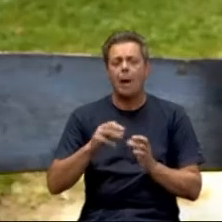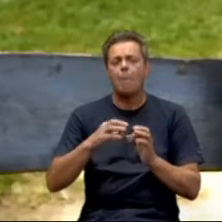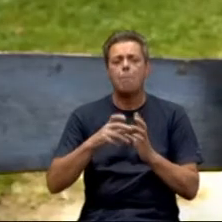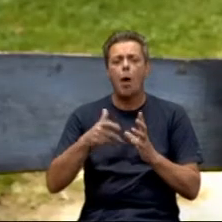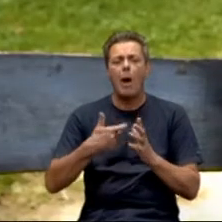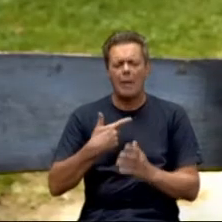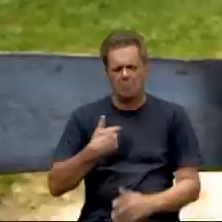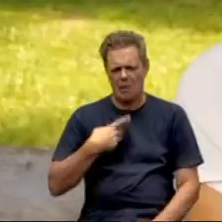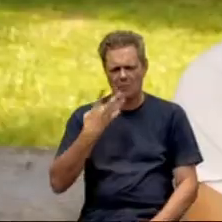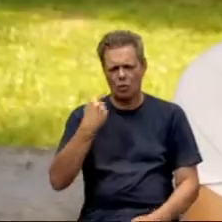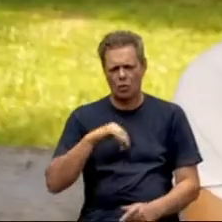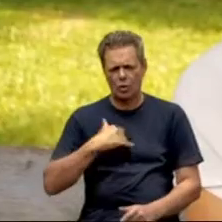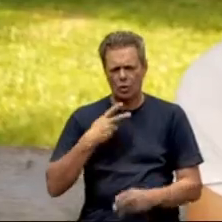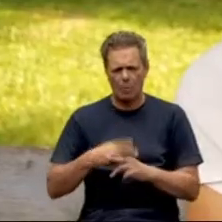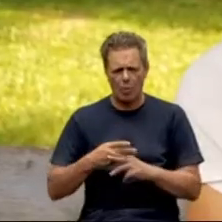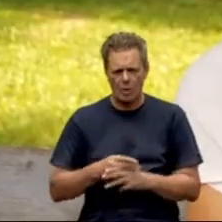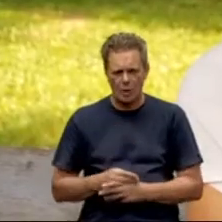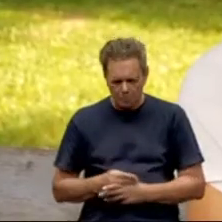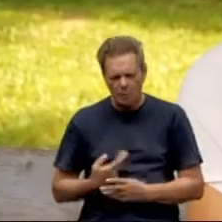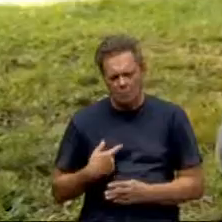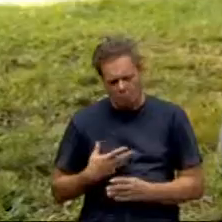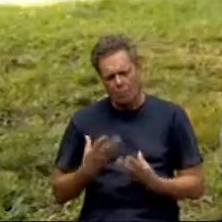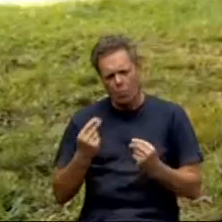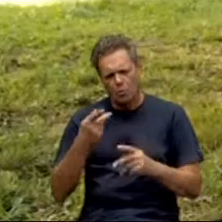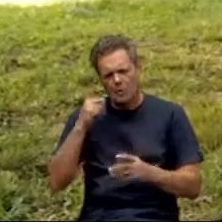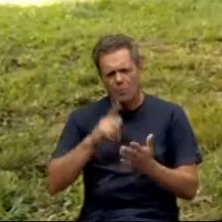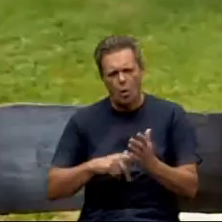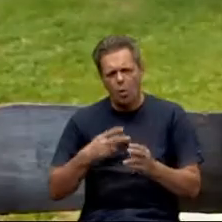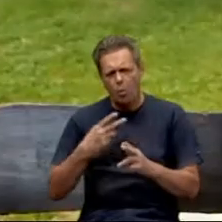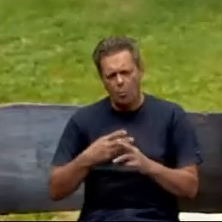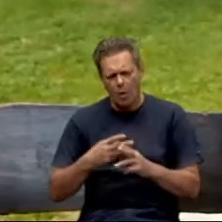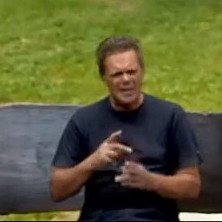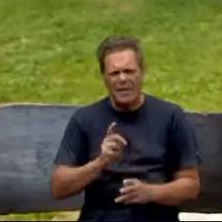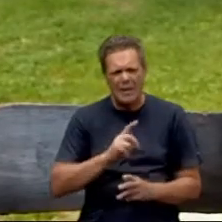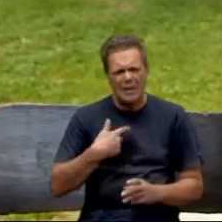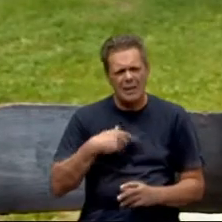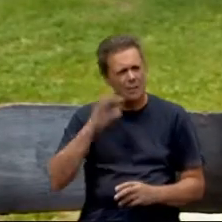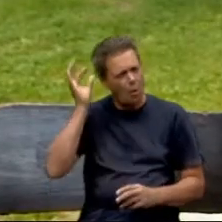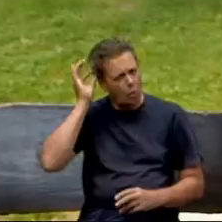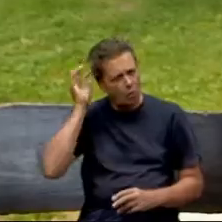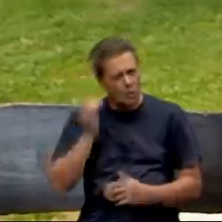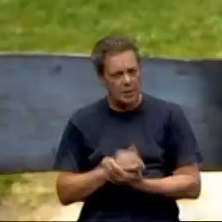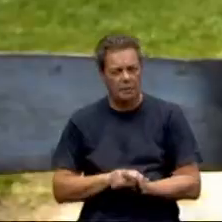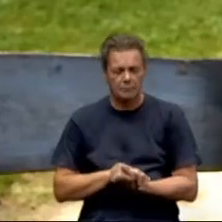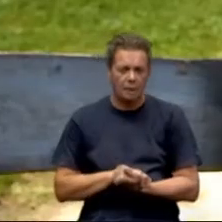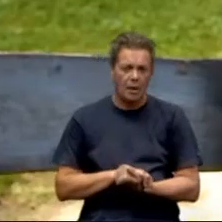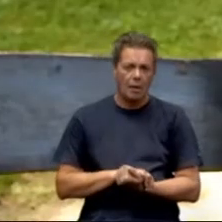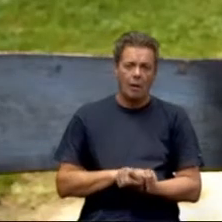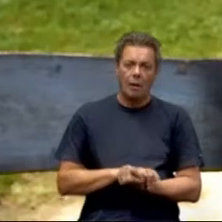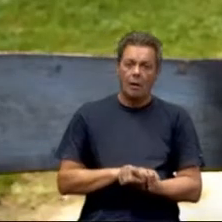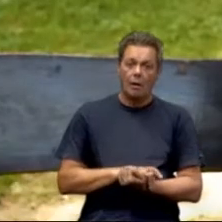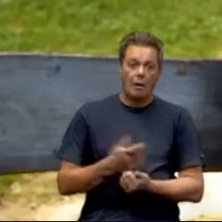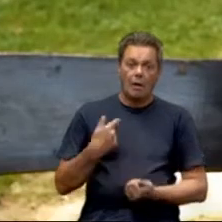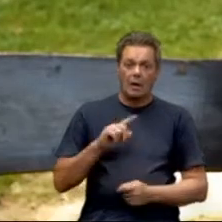4 godine sam bio bolestan. Često sam boravio u bolnici. Nisam imao kose. Bilo je to jedno najtežih razdoblja mog života. Ali nisam